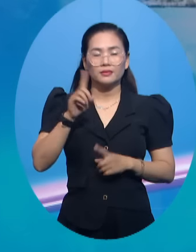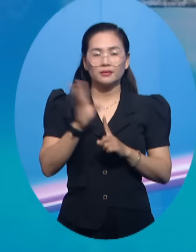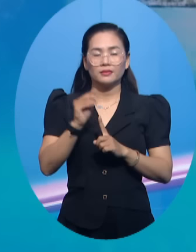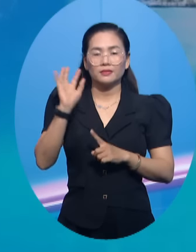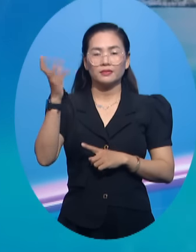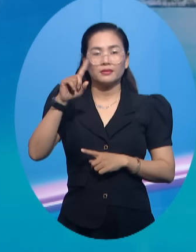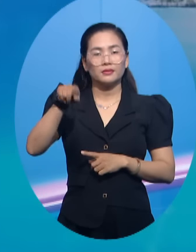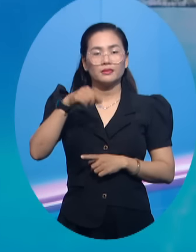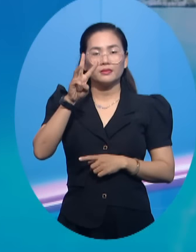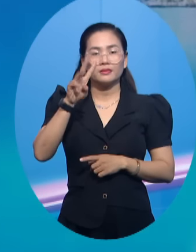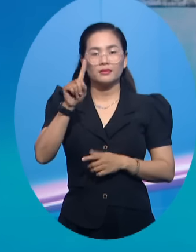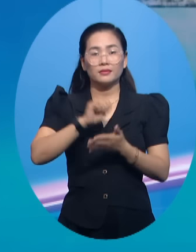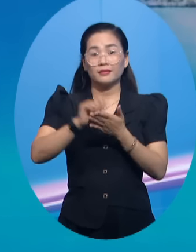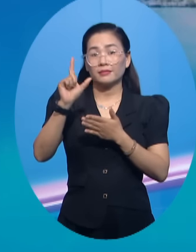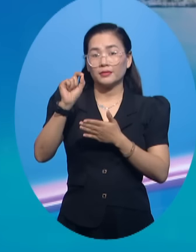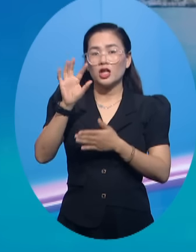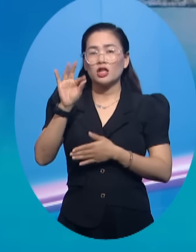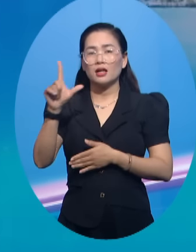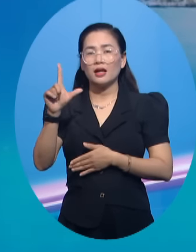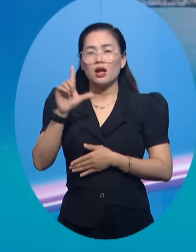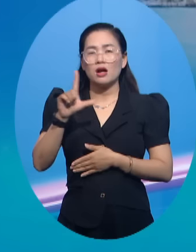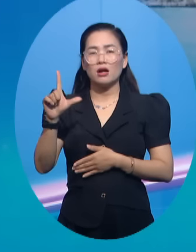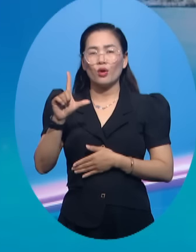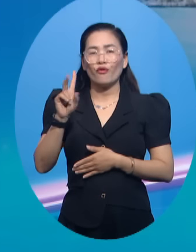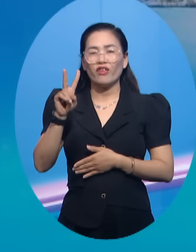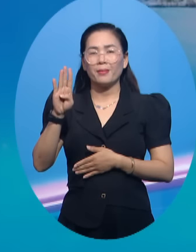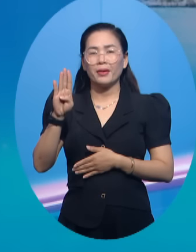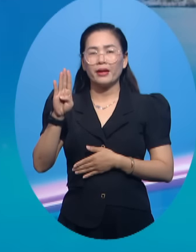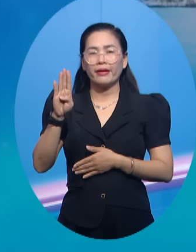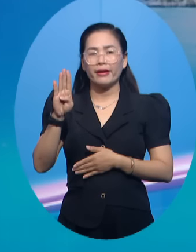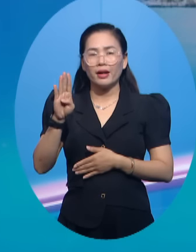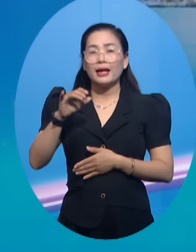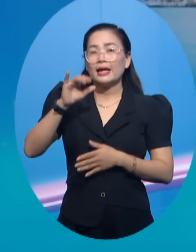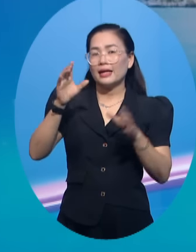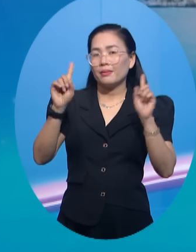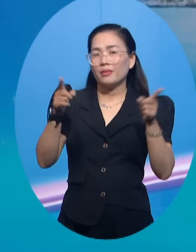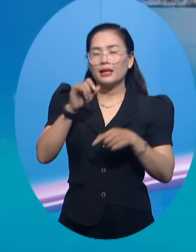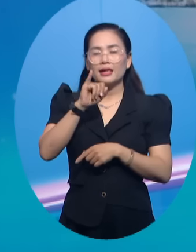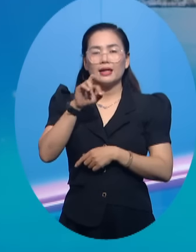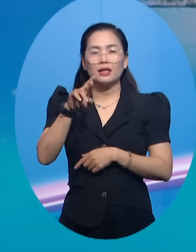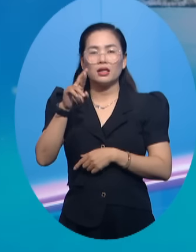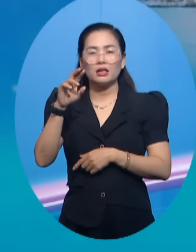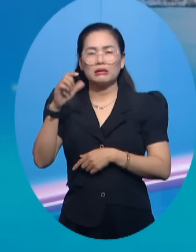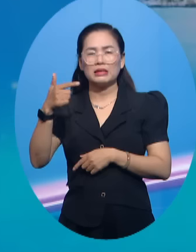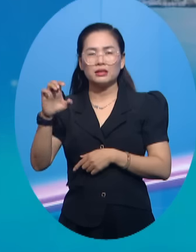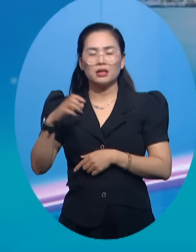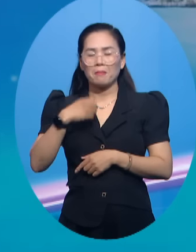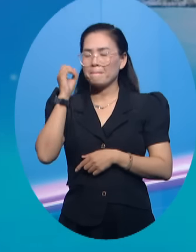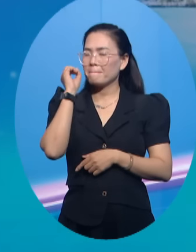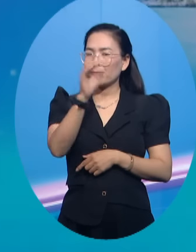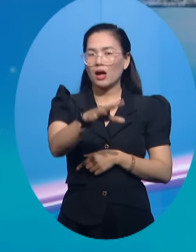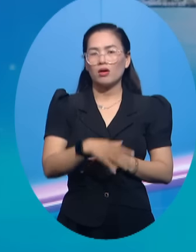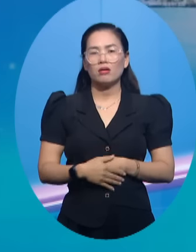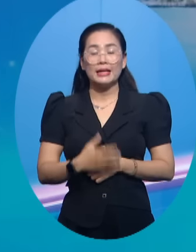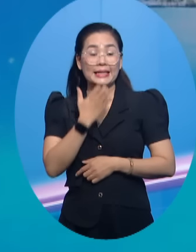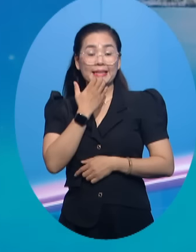Tin thế giới, ngày 31 tháng 10, tư lệnh lực lượng vệ binh cách mạng Hồi giáo Iran IRGC cảnh báo sẽ đáp trả không thể tưởng tượng